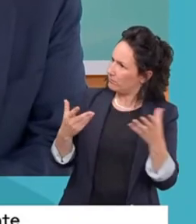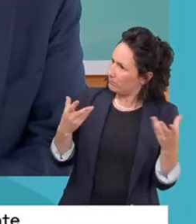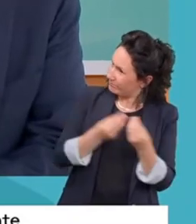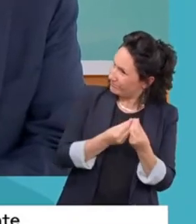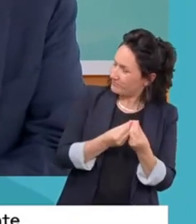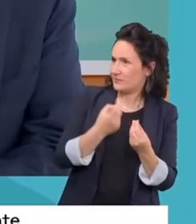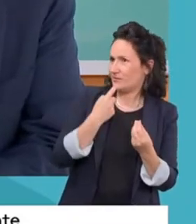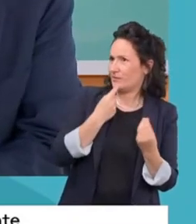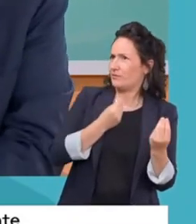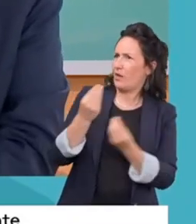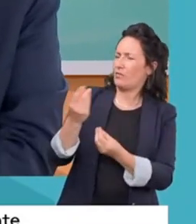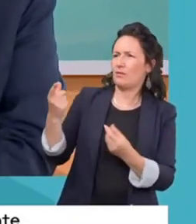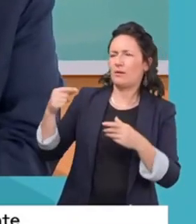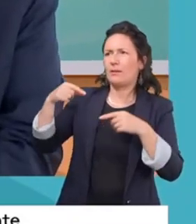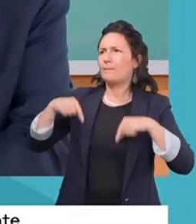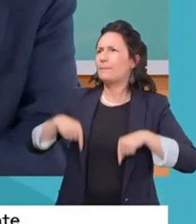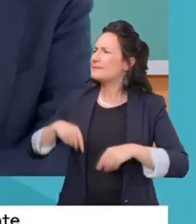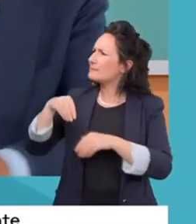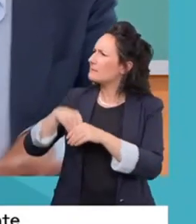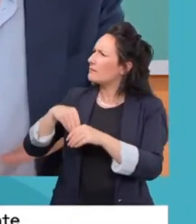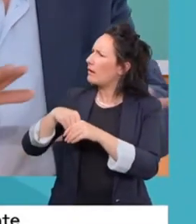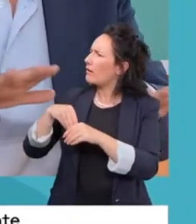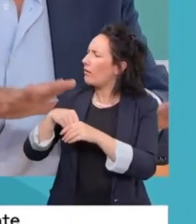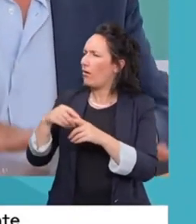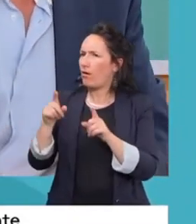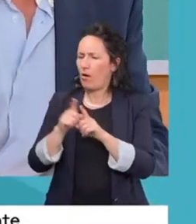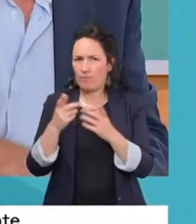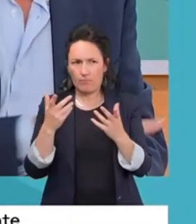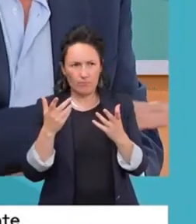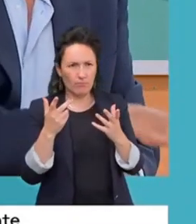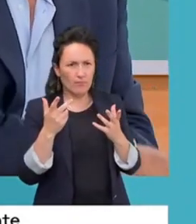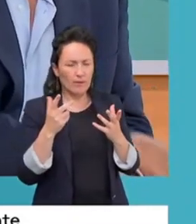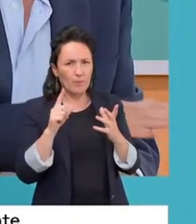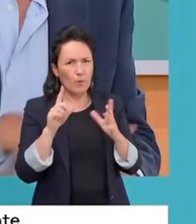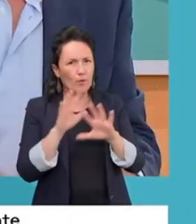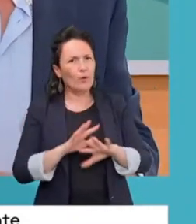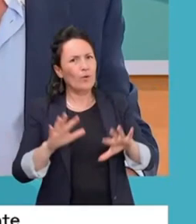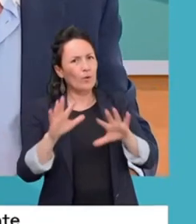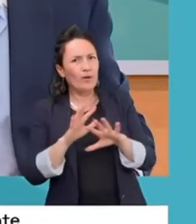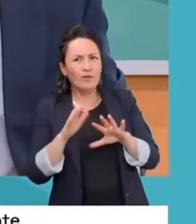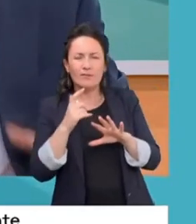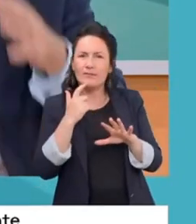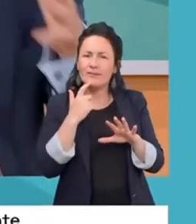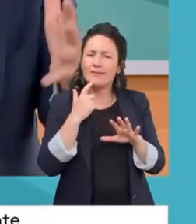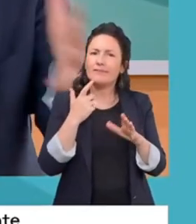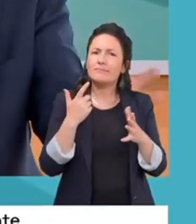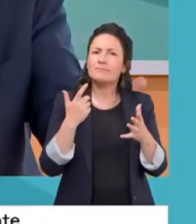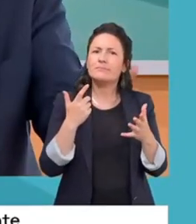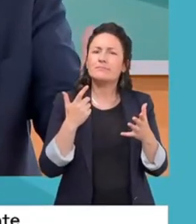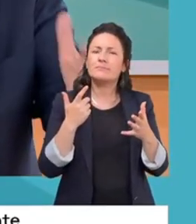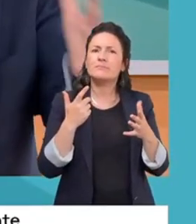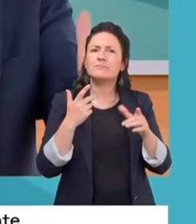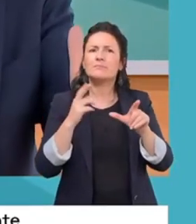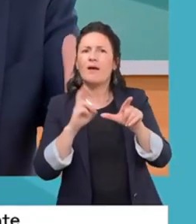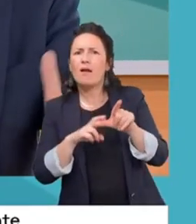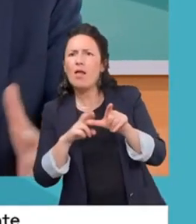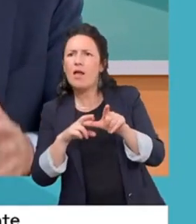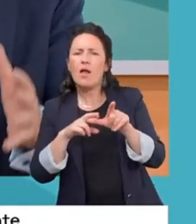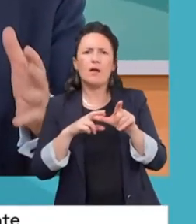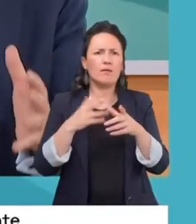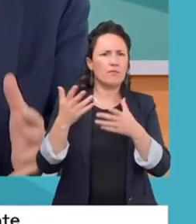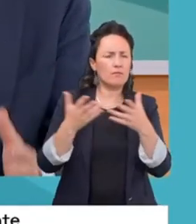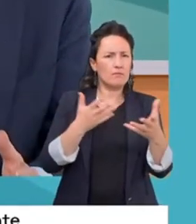avoir une majorité pour voter ce texte, il faut avoir les voix DLR. Et donc, il faut ne pas avoir cette régularisation des sans-papiers dans le texte. Et là, vous dites, en fait, à Gérald